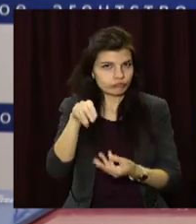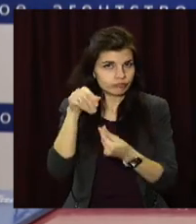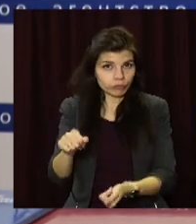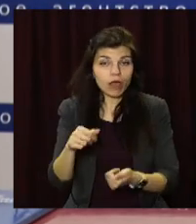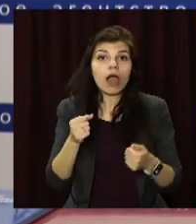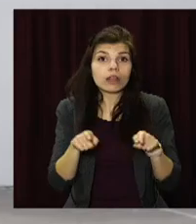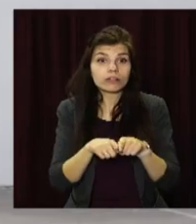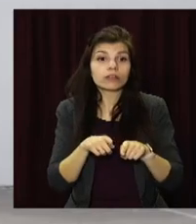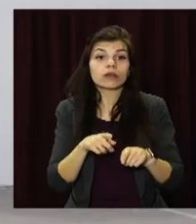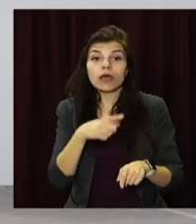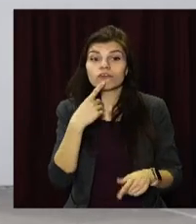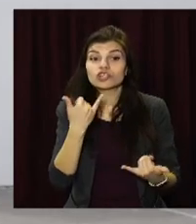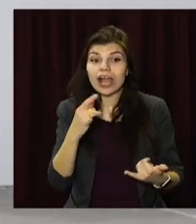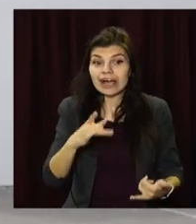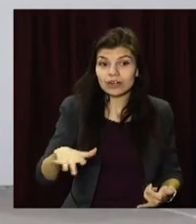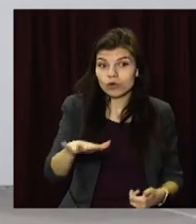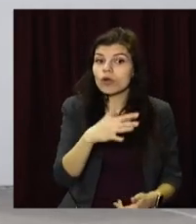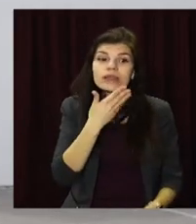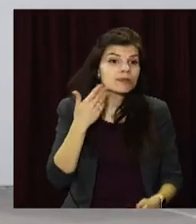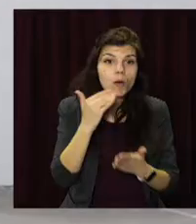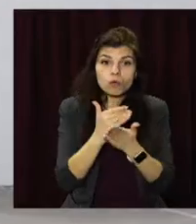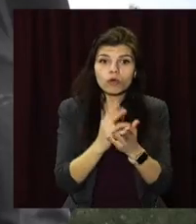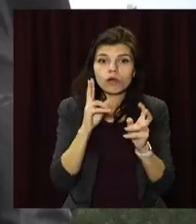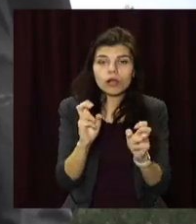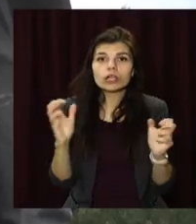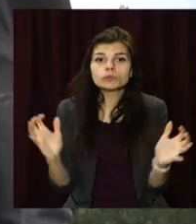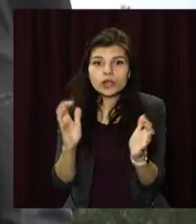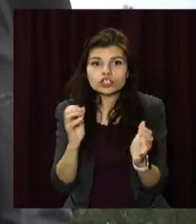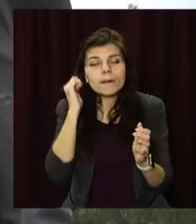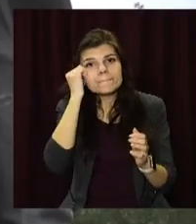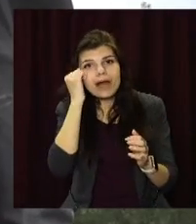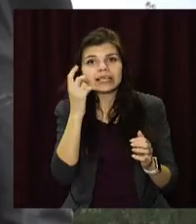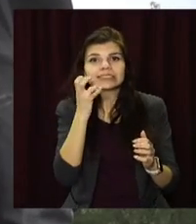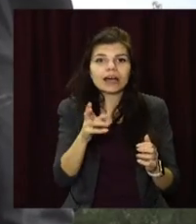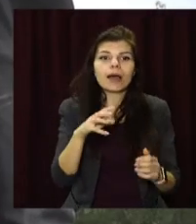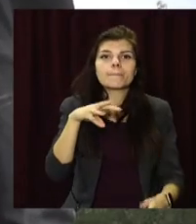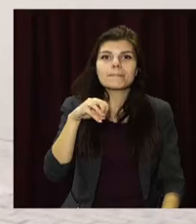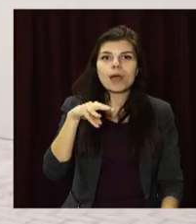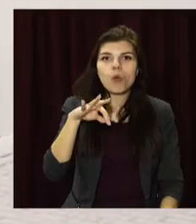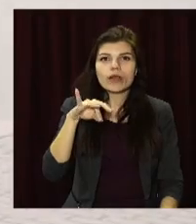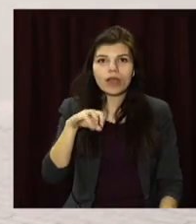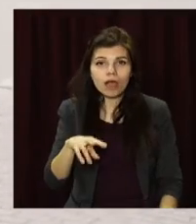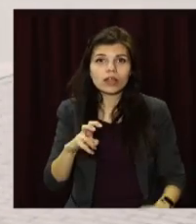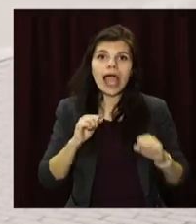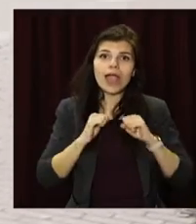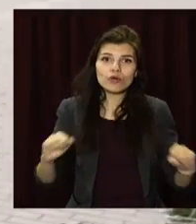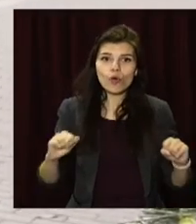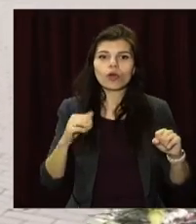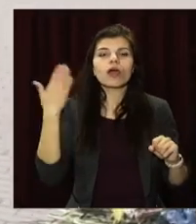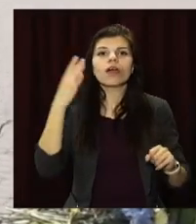Геннадія Гуфмана, нині у регіоні немає програми по збереженню пам'ятних знаків і меморіалів, присвячених героям та